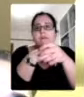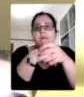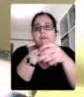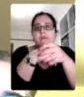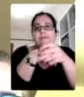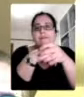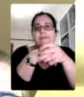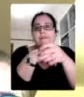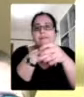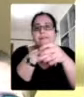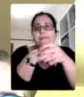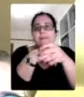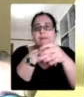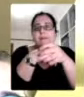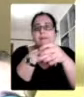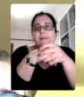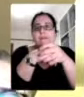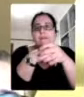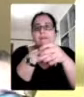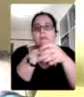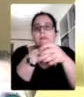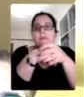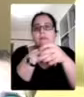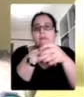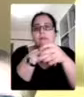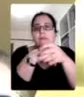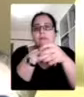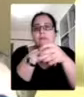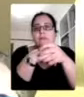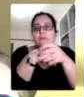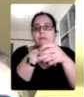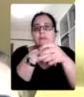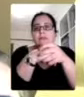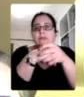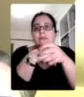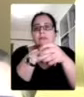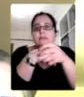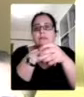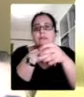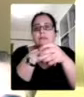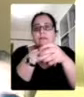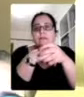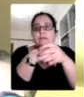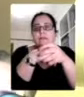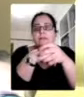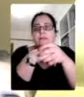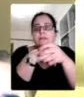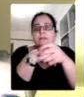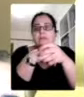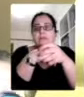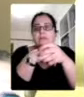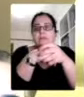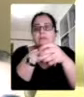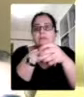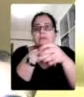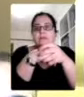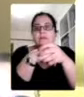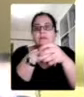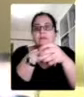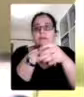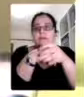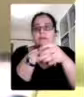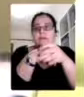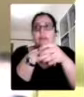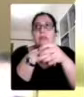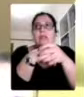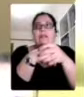hep içtiğim tütünü morta bir pipoyla içtiğim zaman çok farklı. Daha o Virginia'nın kendine has hafif tatlılığını falan daha çok alıyorum